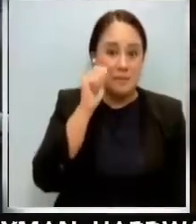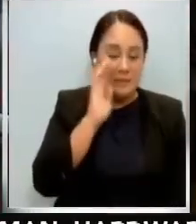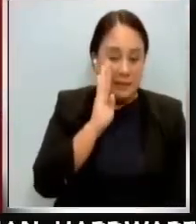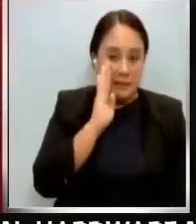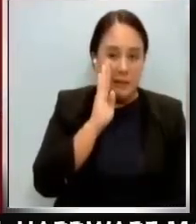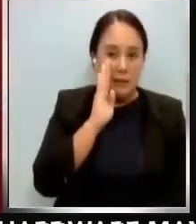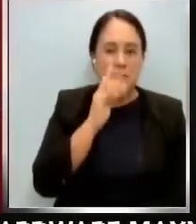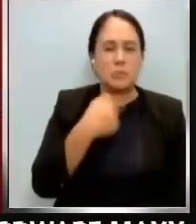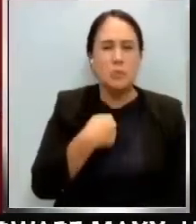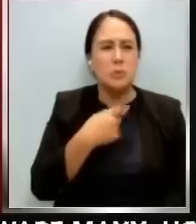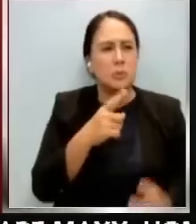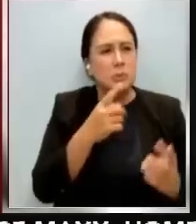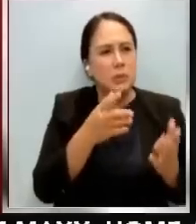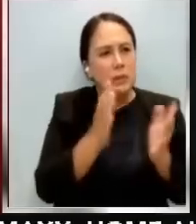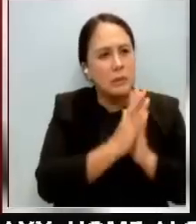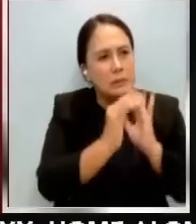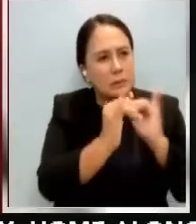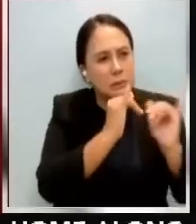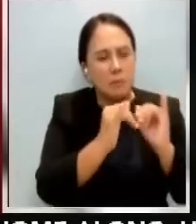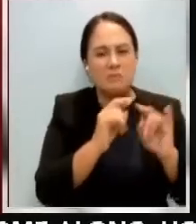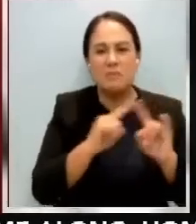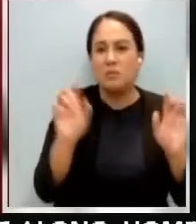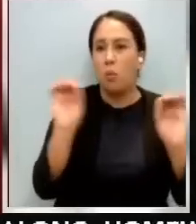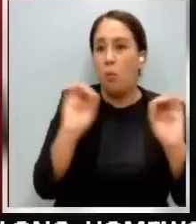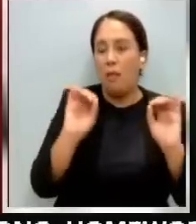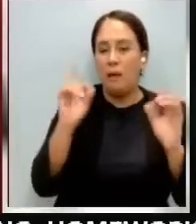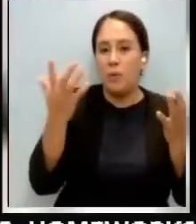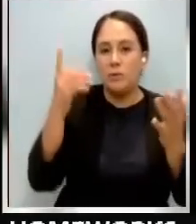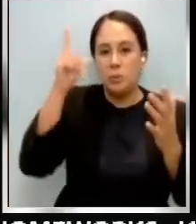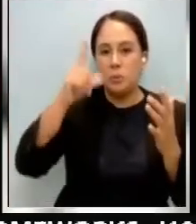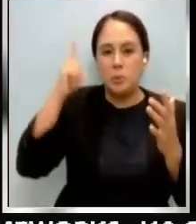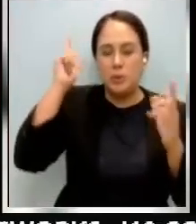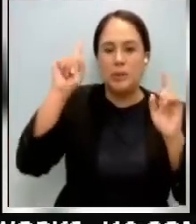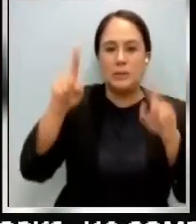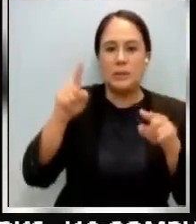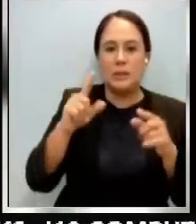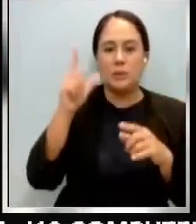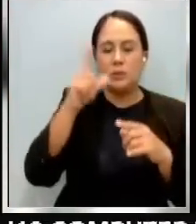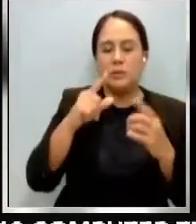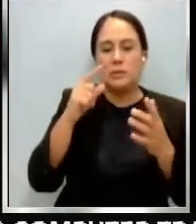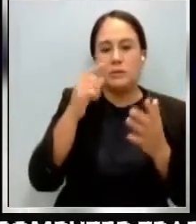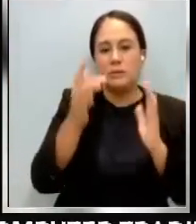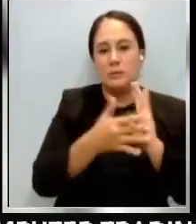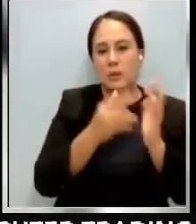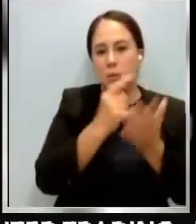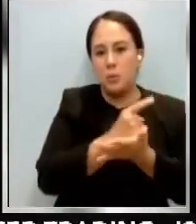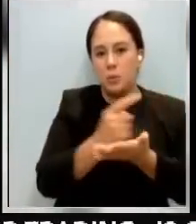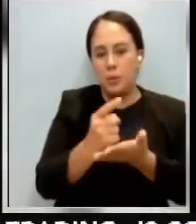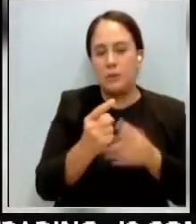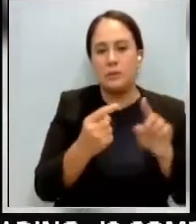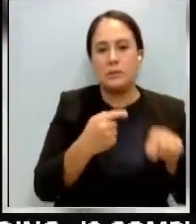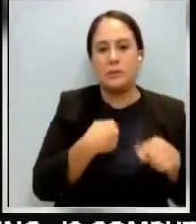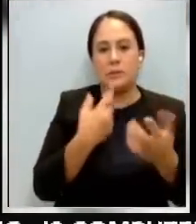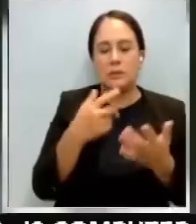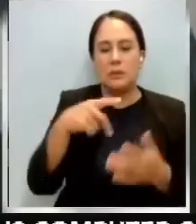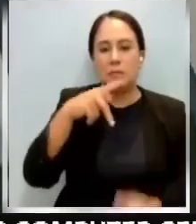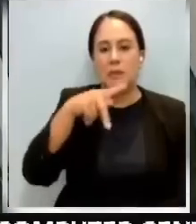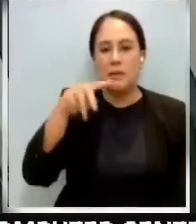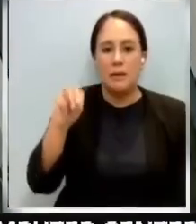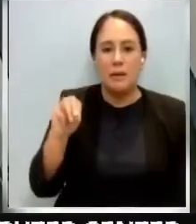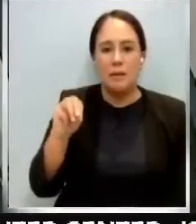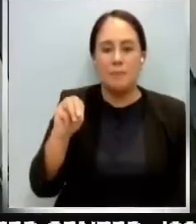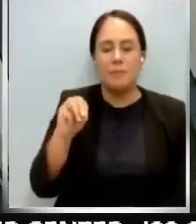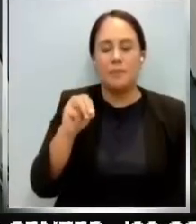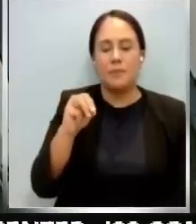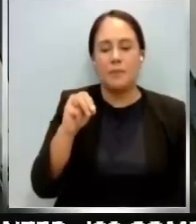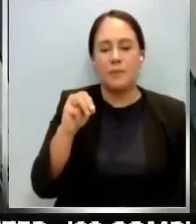Binay, ngunit nasa London daw ito para dubalo sa London Tech Week at sa garden reception ni Prime Minister Rishi Sunak. Sa